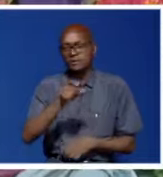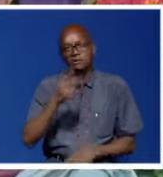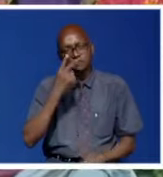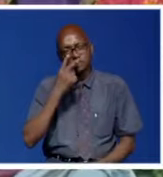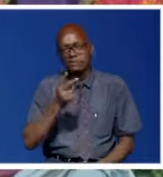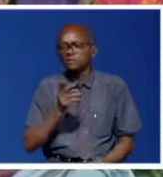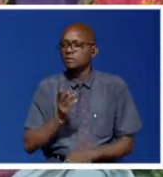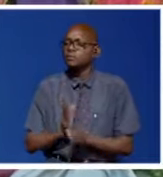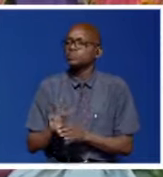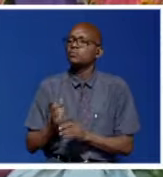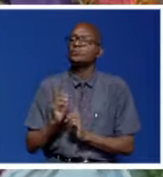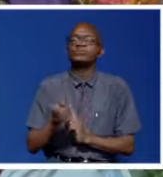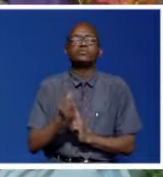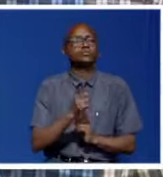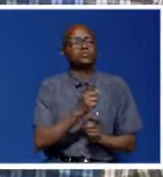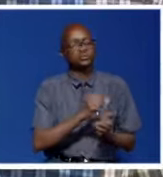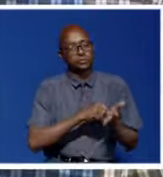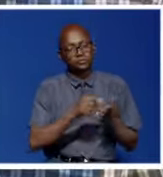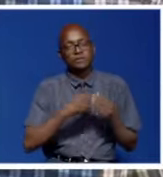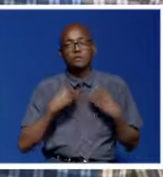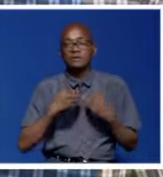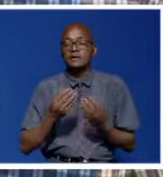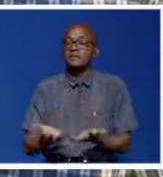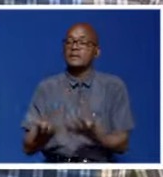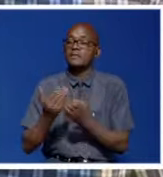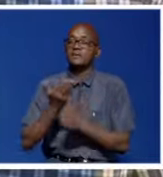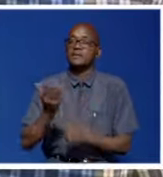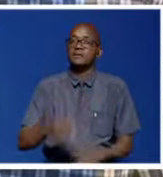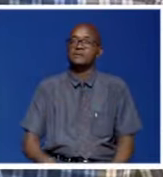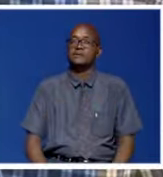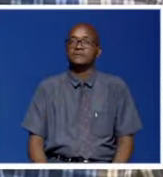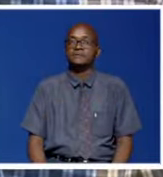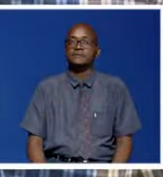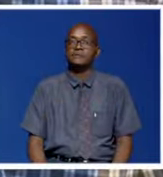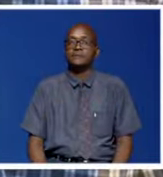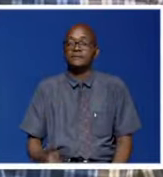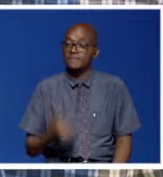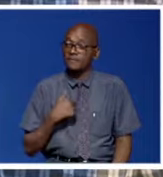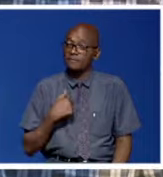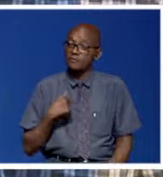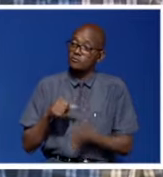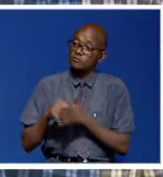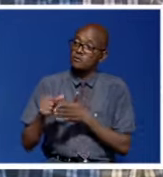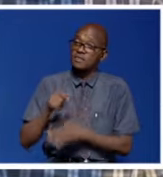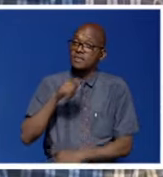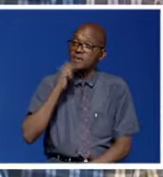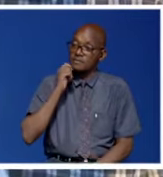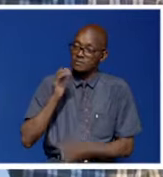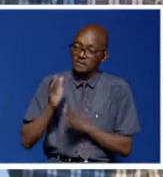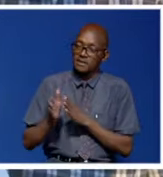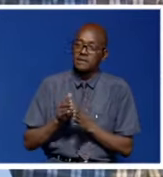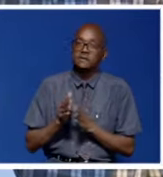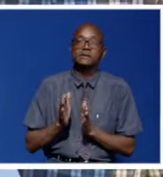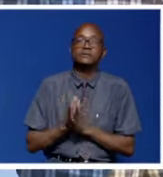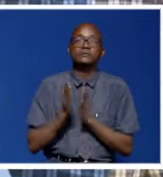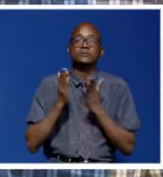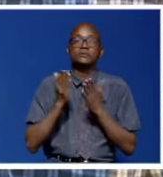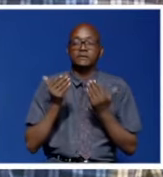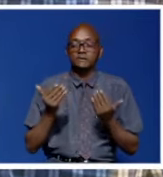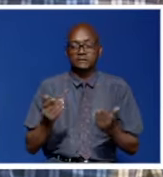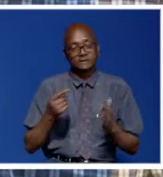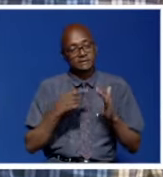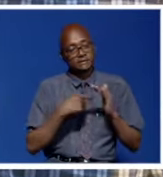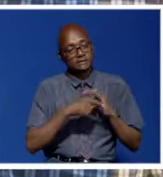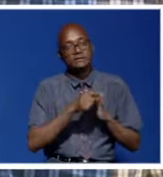wingi wa watu wakifuata mahitaji yao. Nimetoka kuchukua nyama mimi sasa hivi kwa ajili ya maandalizi ya sikukuu, na sasa naingia